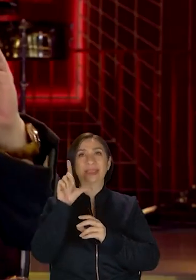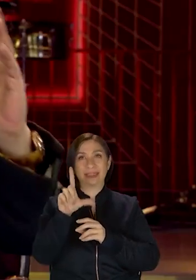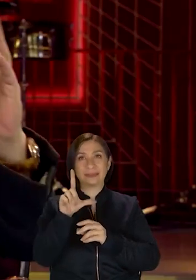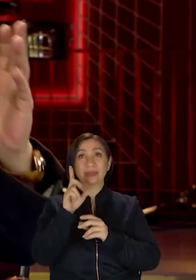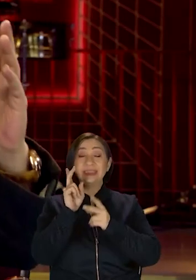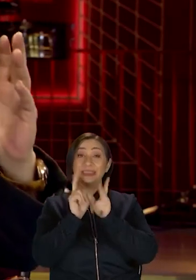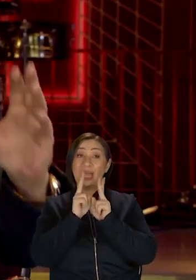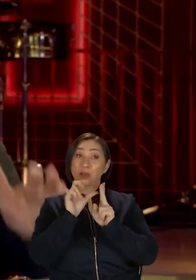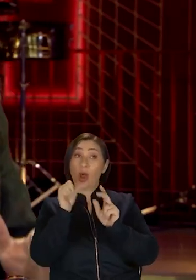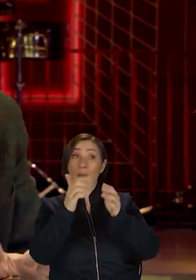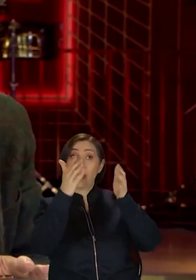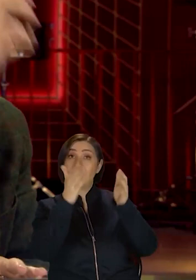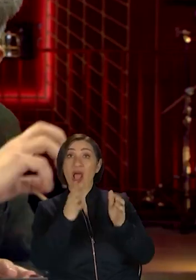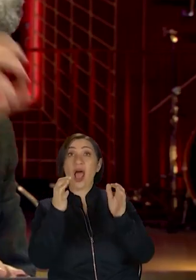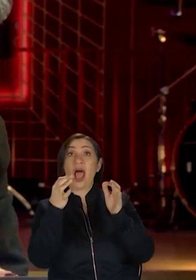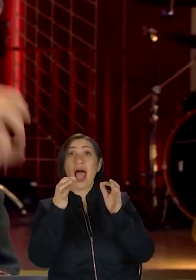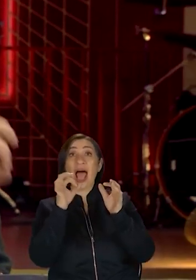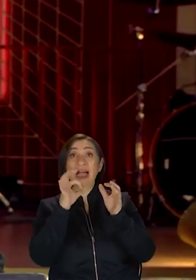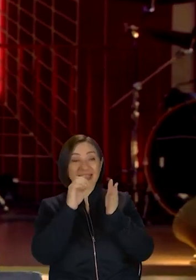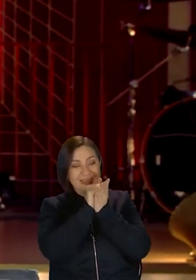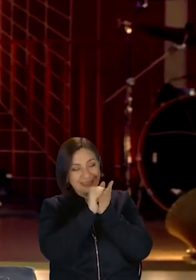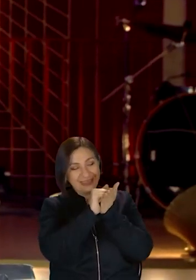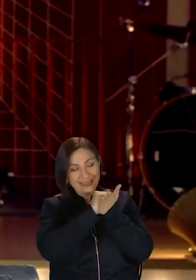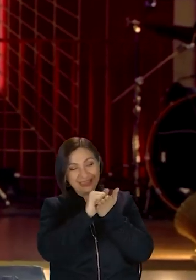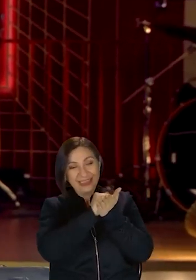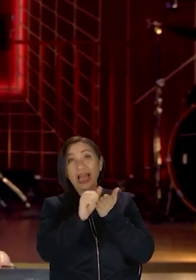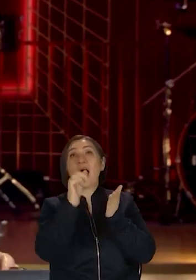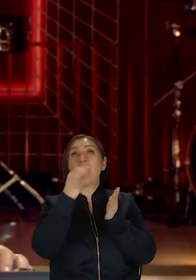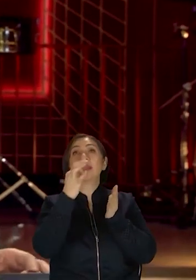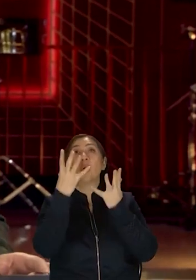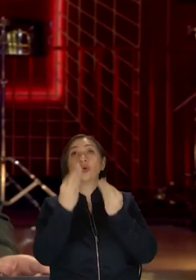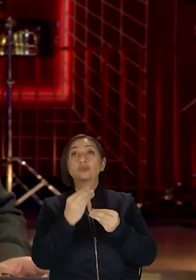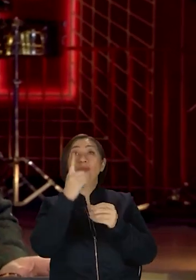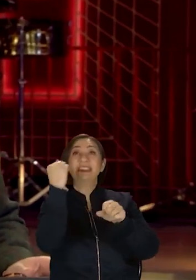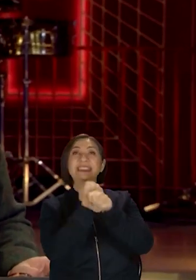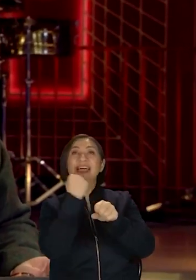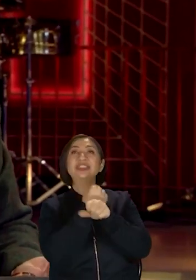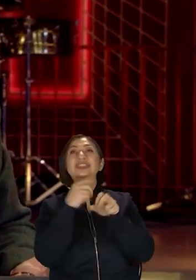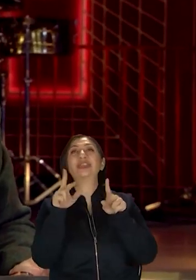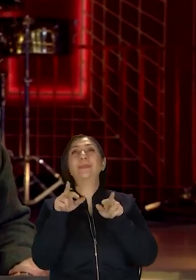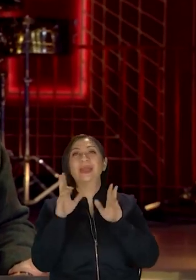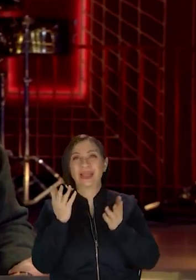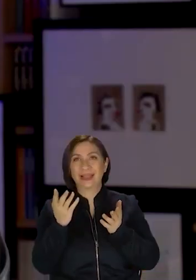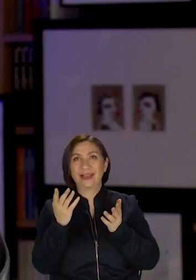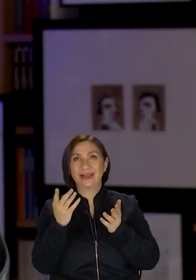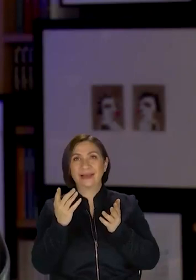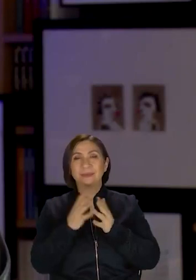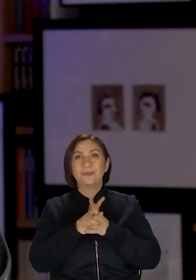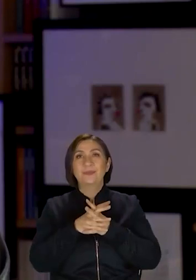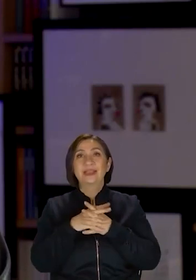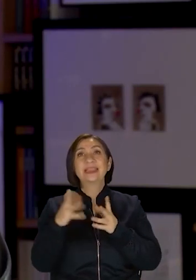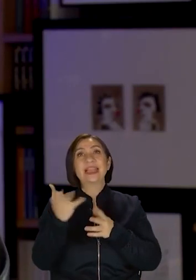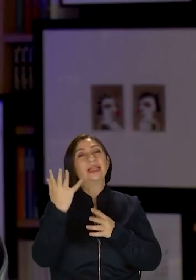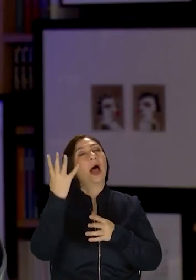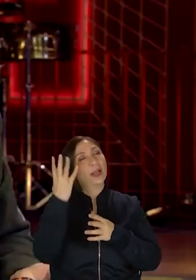oradaki... Mihenk taşı yani altını sürttüğümüz zaman altın olduğunu anladığımız taşla evet. Er Meydanı'nda tiyatro daha da